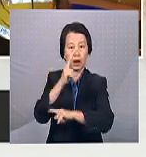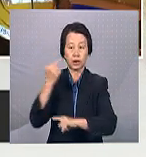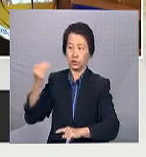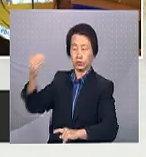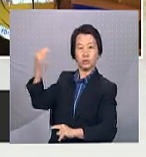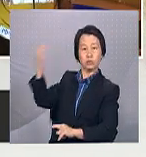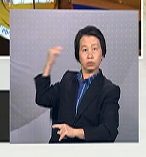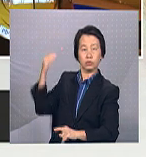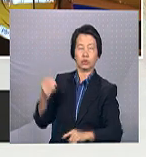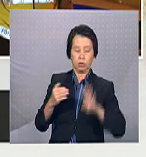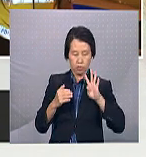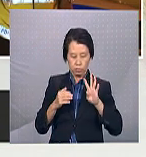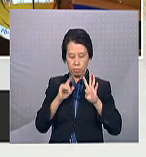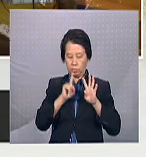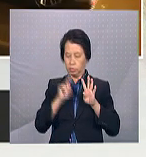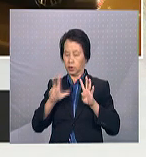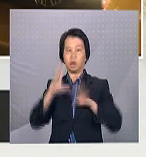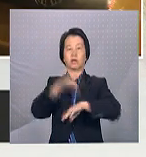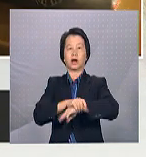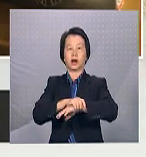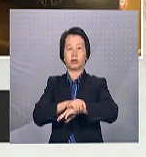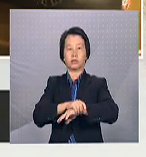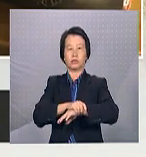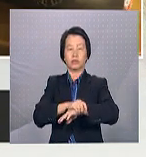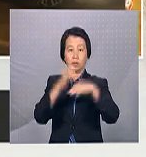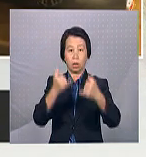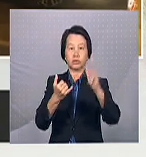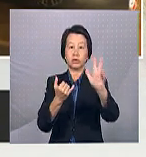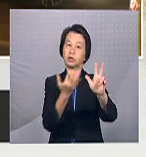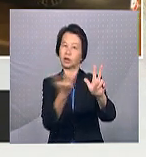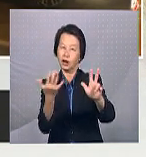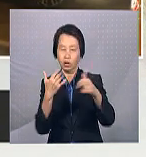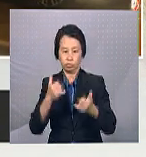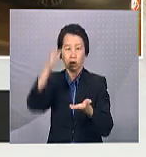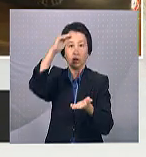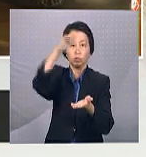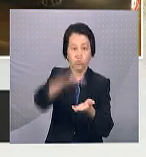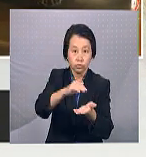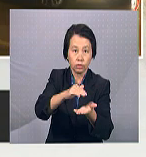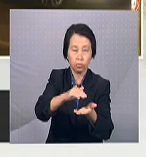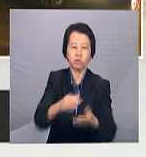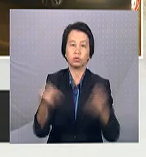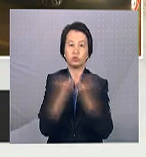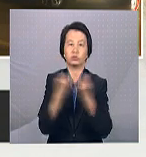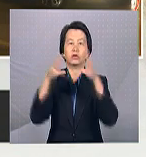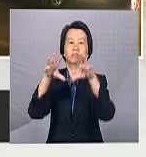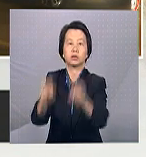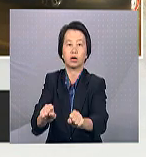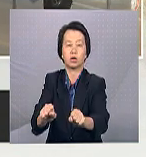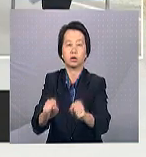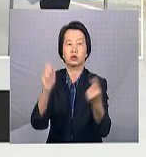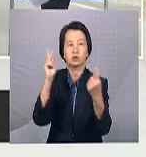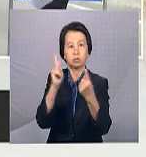iaitu 413 tangkapan, dan ini menunjukkan penurunan jumlah penangkapan